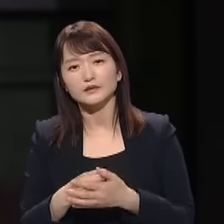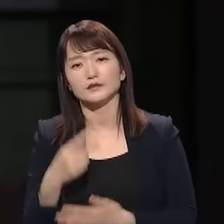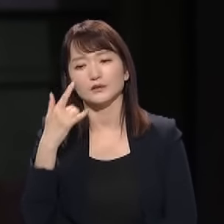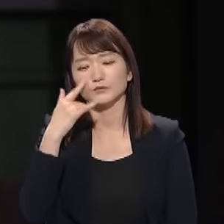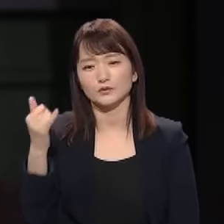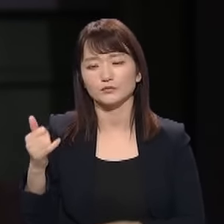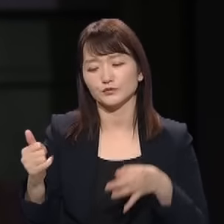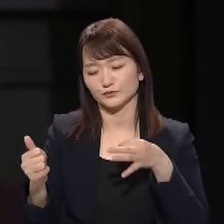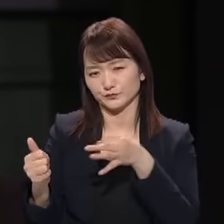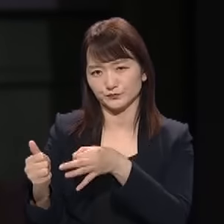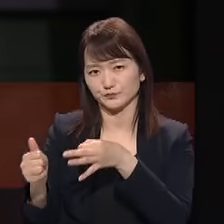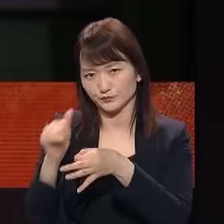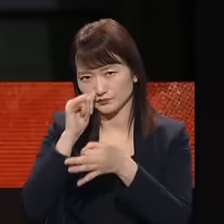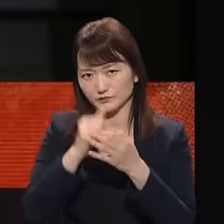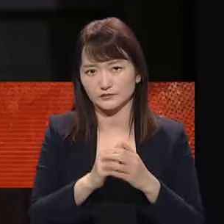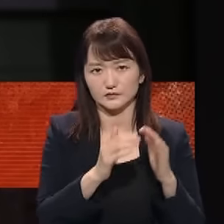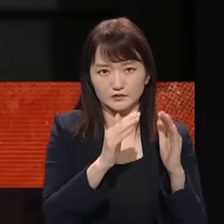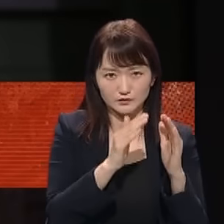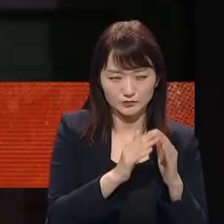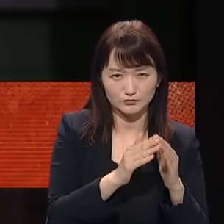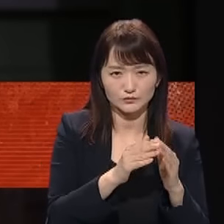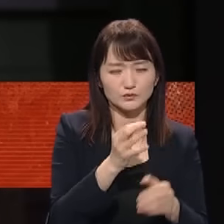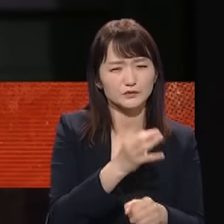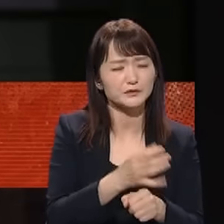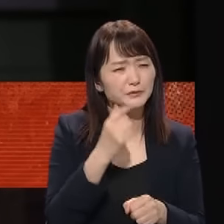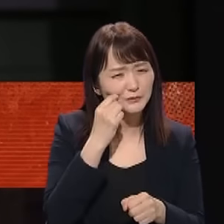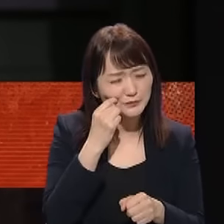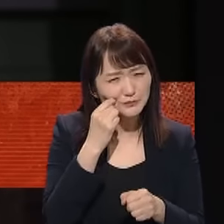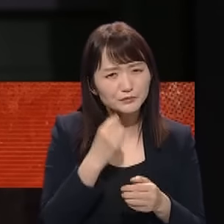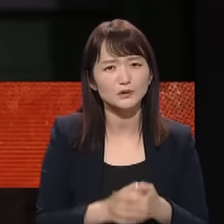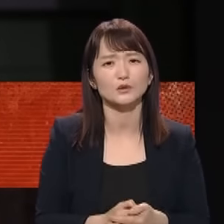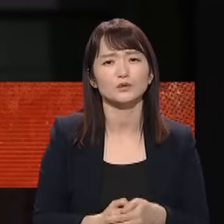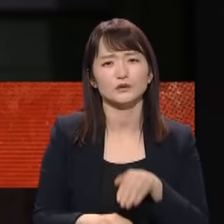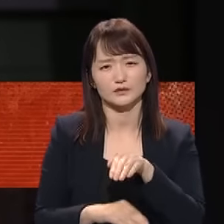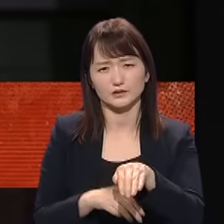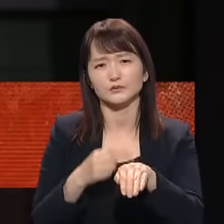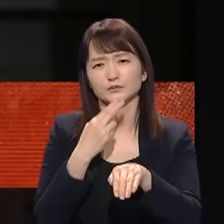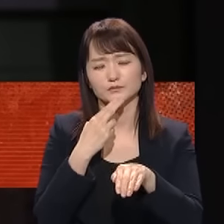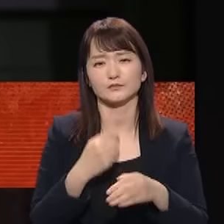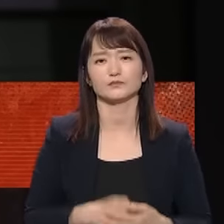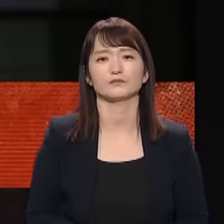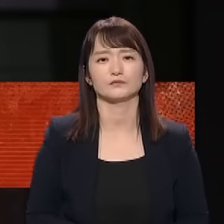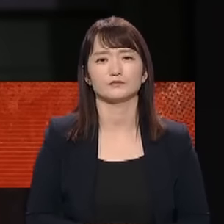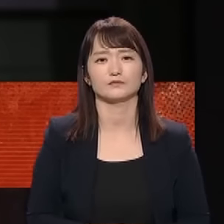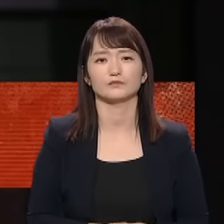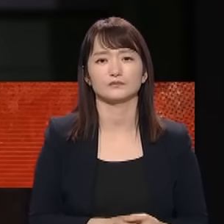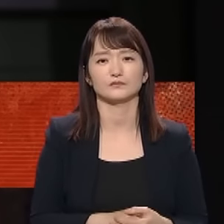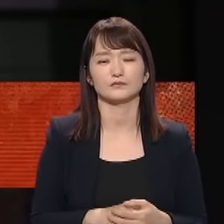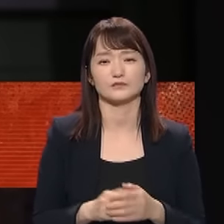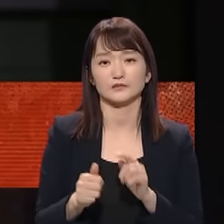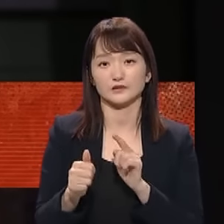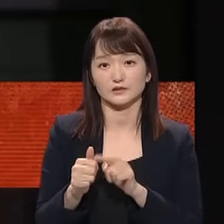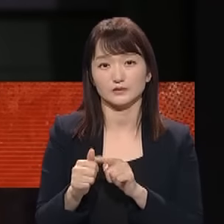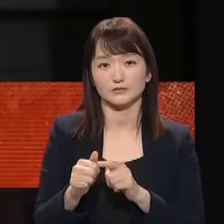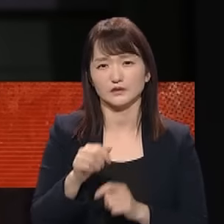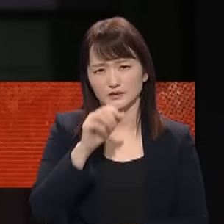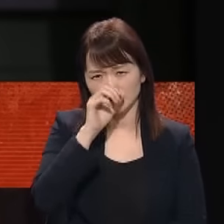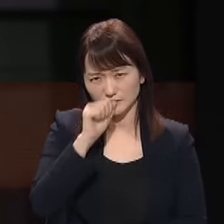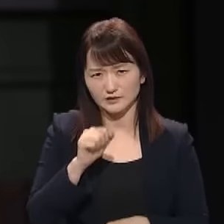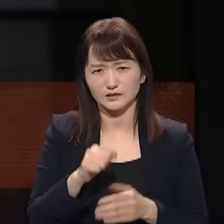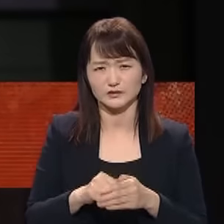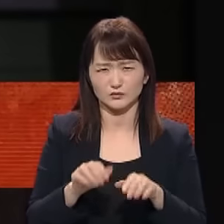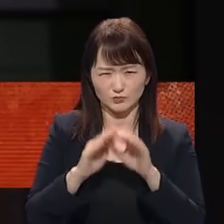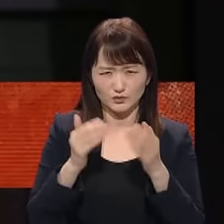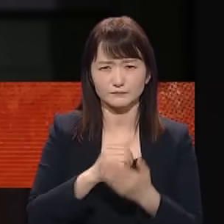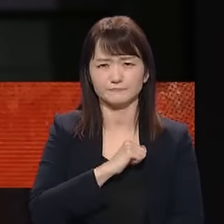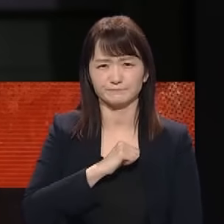집이나 차도 물론이고 모아둔 돈도 아예 없다고 합니다. 하지만 사연자는 사람이 정말 착하고 성실해서 다 감수하고